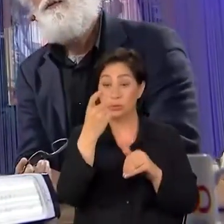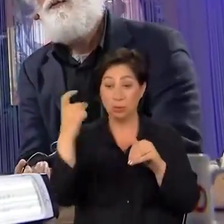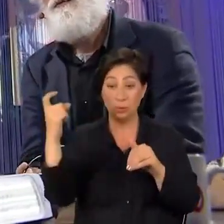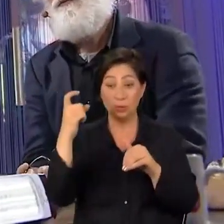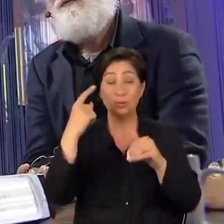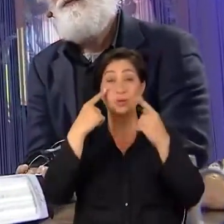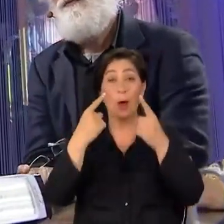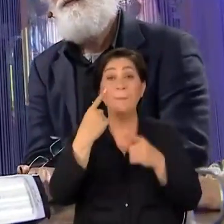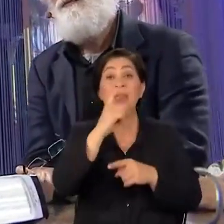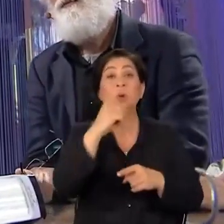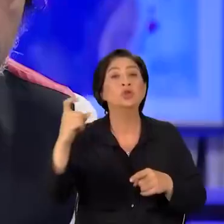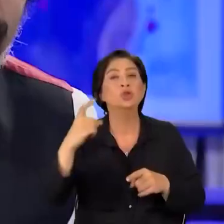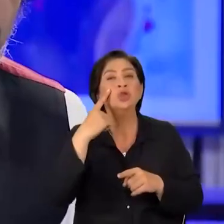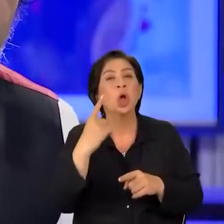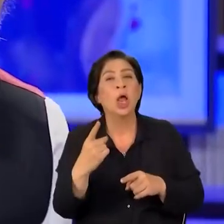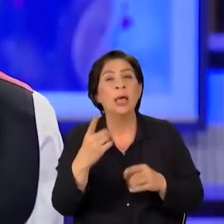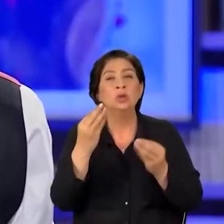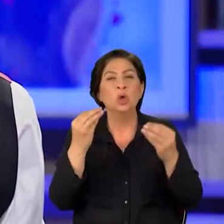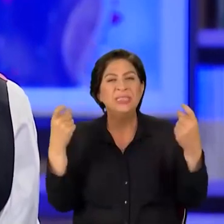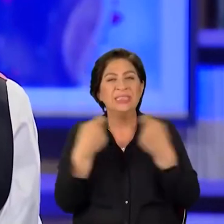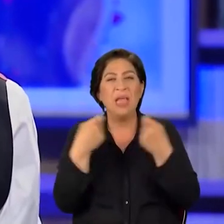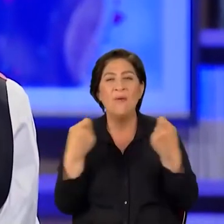da çok savaşlı